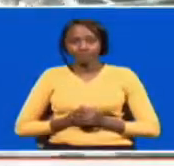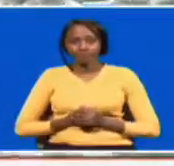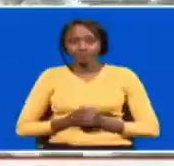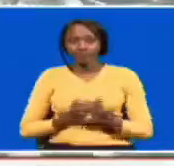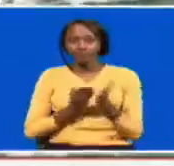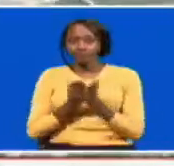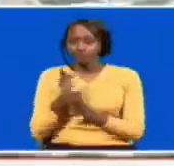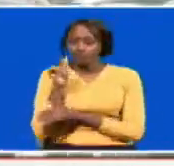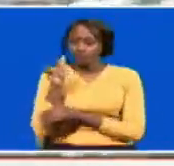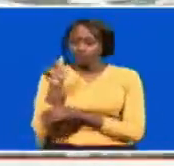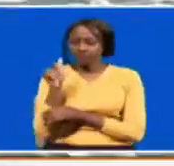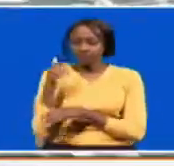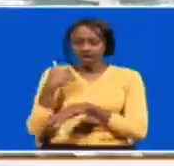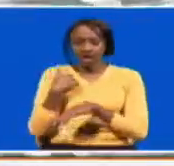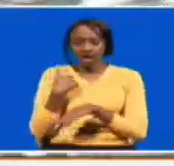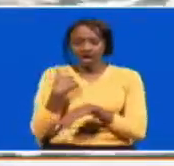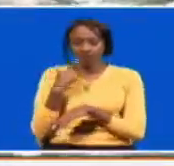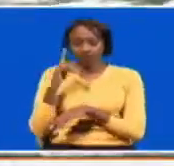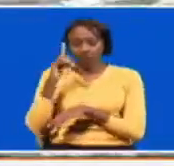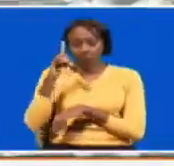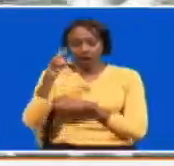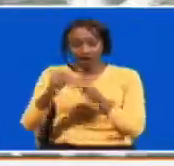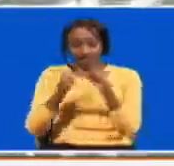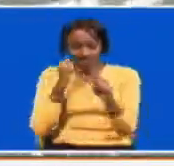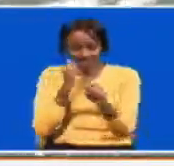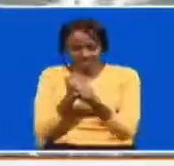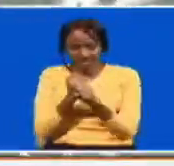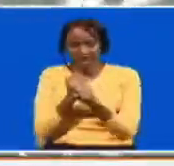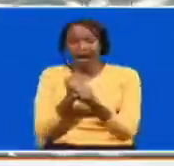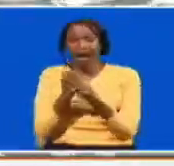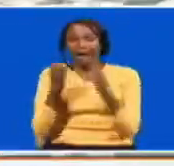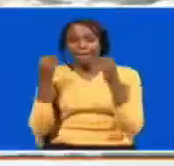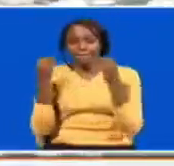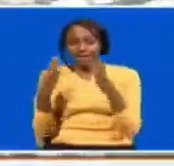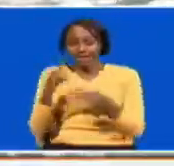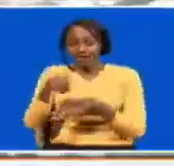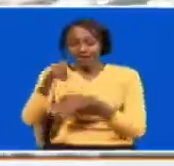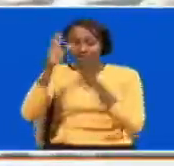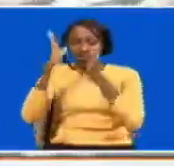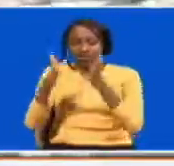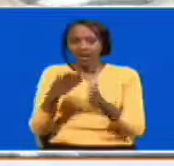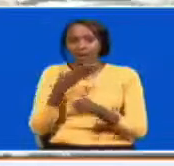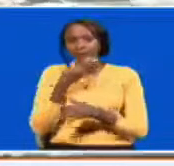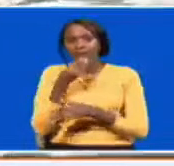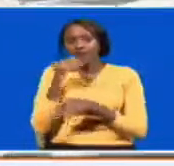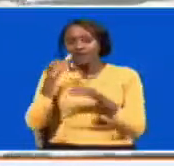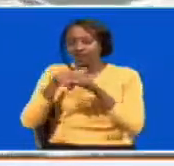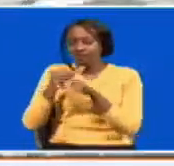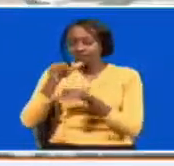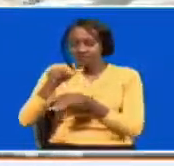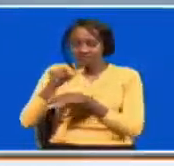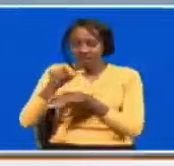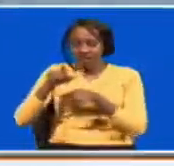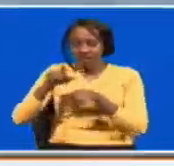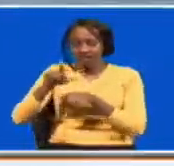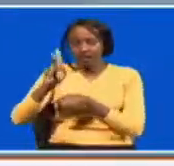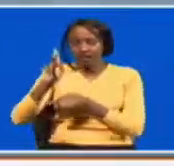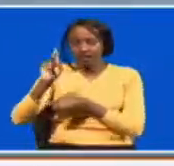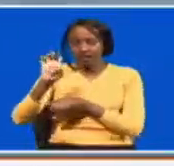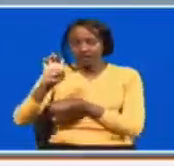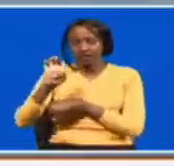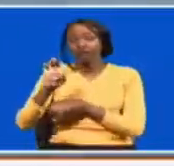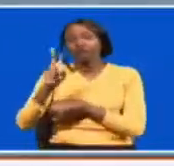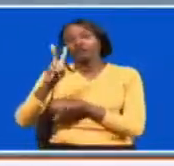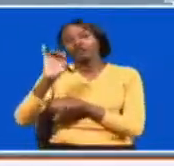Kwa msimu wa pili ndani ya mwaka mmoja, idadi kubwa ya wafugaji wa samaki wa vizimbani katika ziwa Victoria wanakadiria